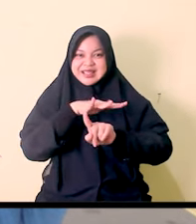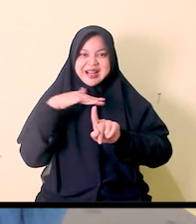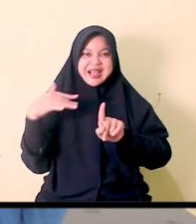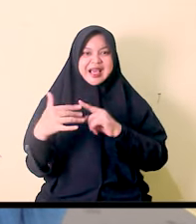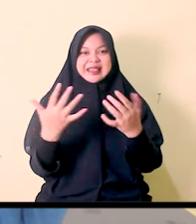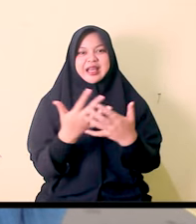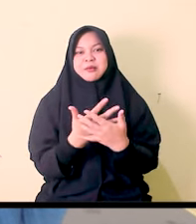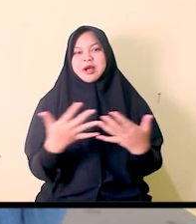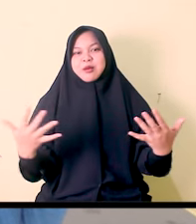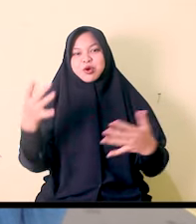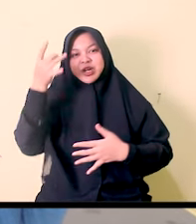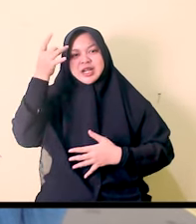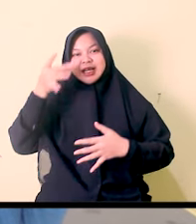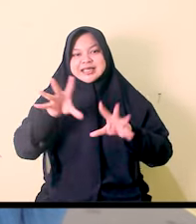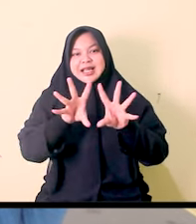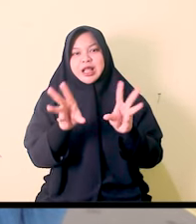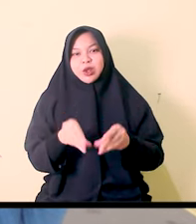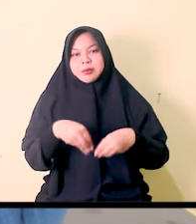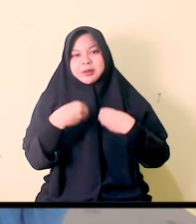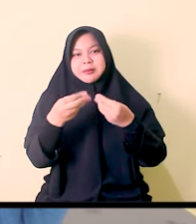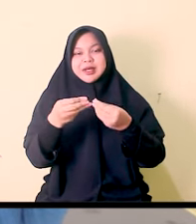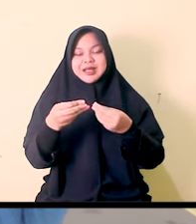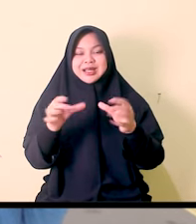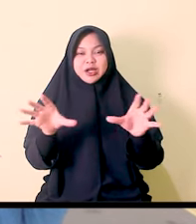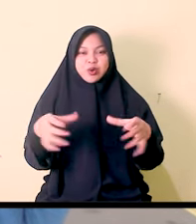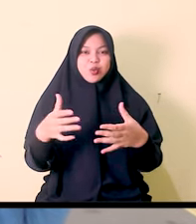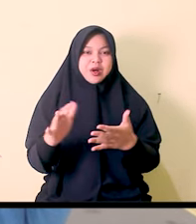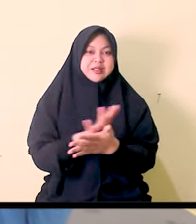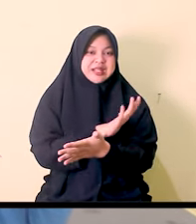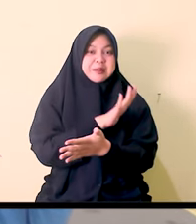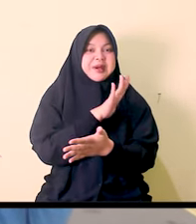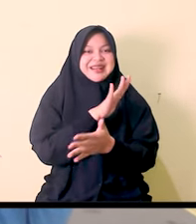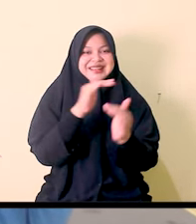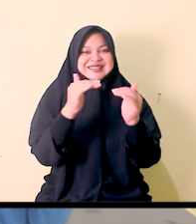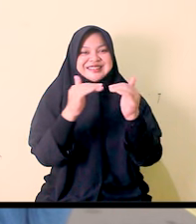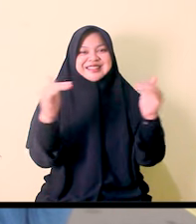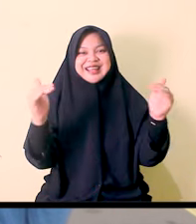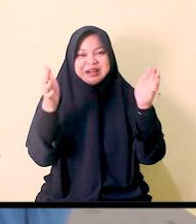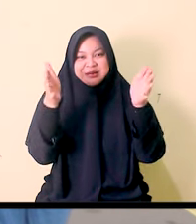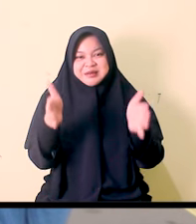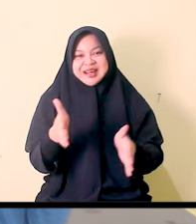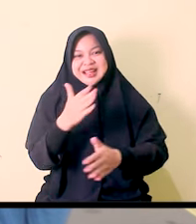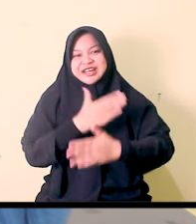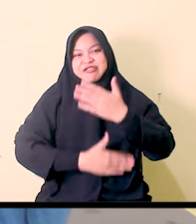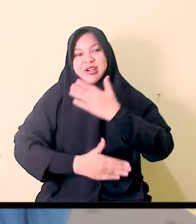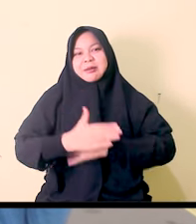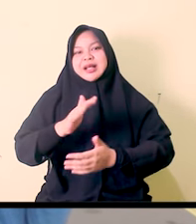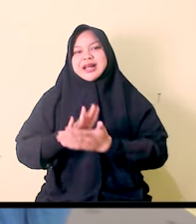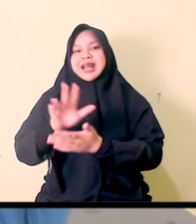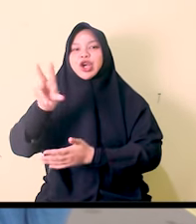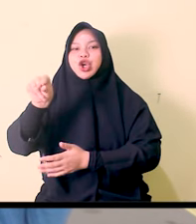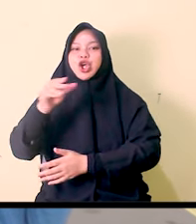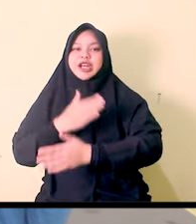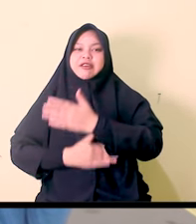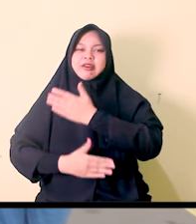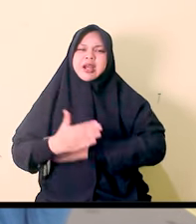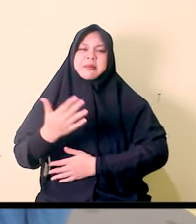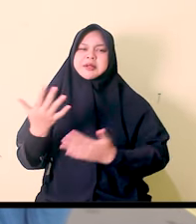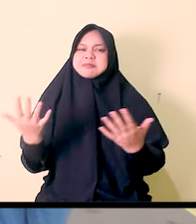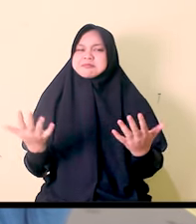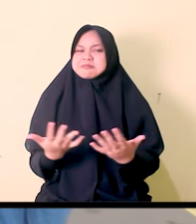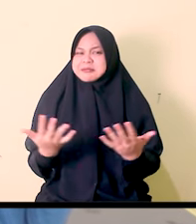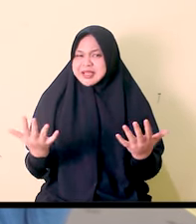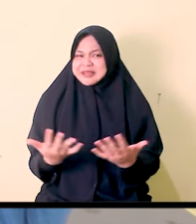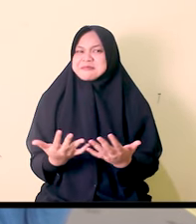apapun Desa inklusif ini memberikan ruang dan peluang yang setara kepada divabel dan juga nonondabel